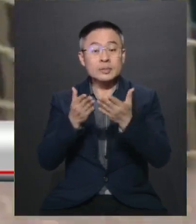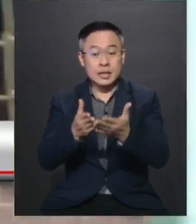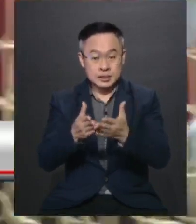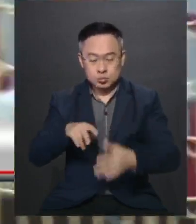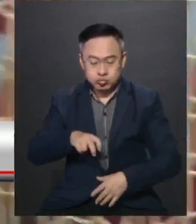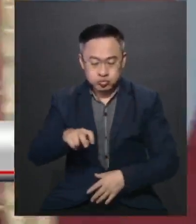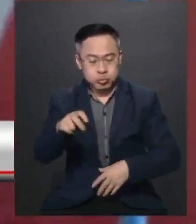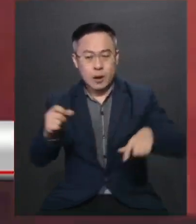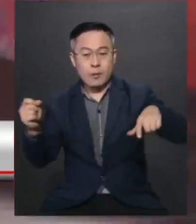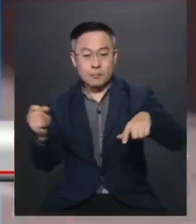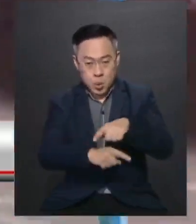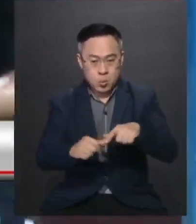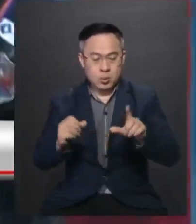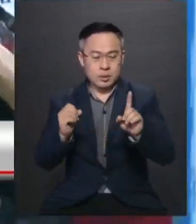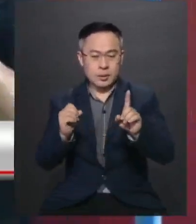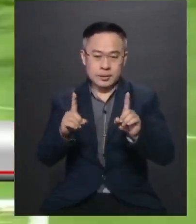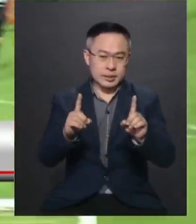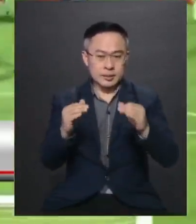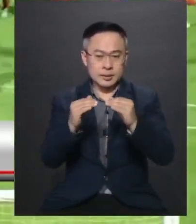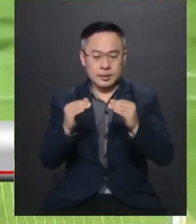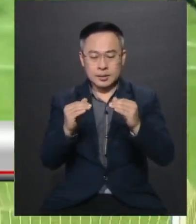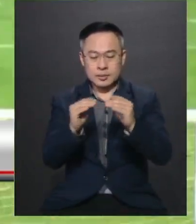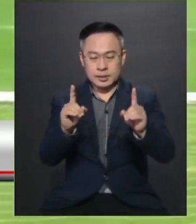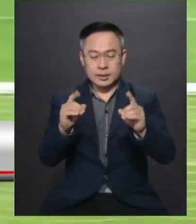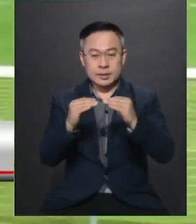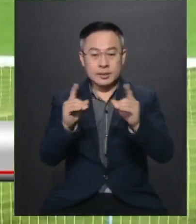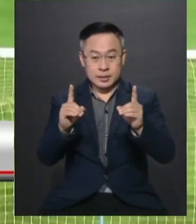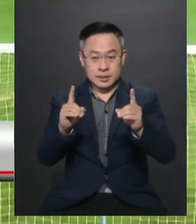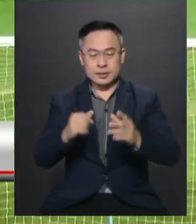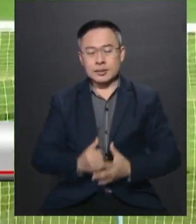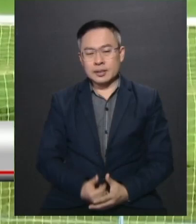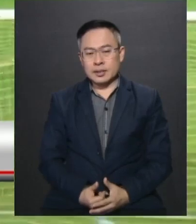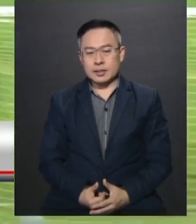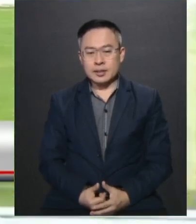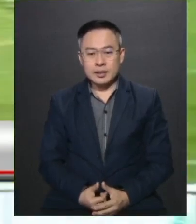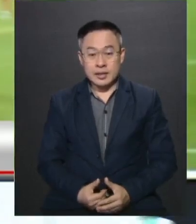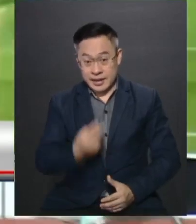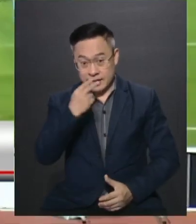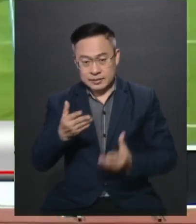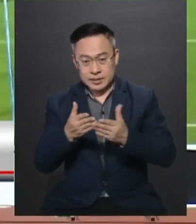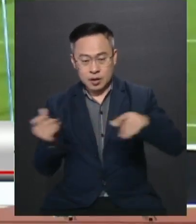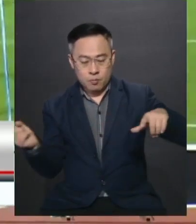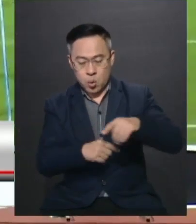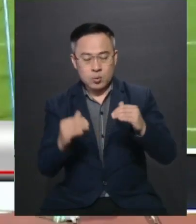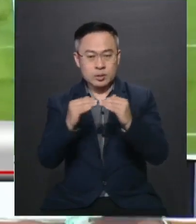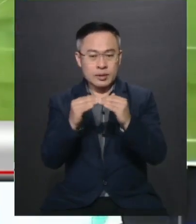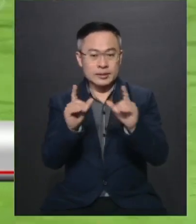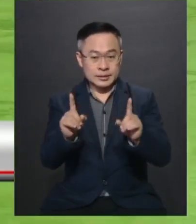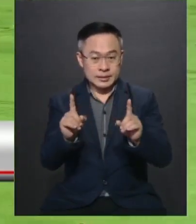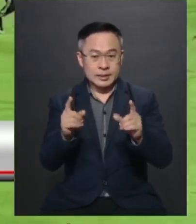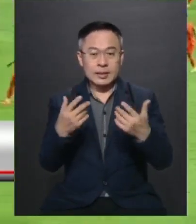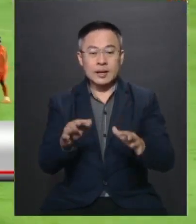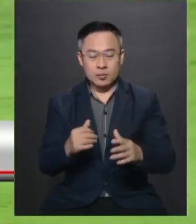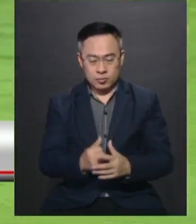ทะลุช่องให้กับวรชิตค่ะที่กดเลขขวาเน้นๆแล้วก็เข้าเสาแรกไปนะคะจังหวะนี้เลยค่ะเสมอกัน 1ประตู